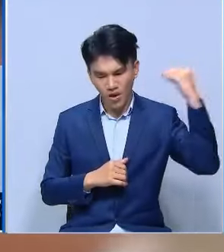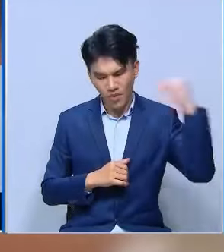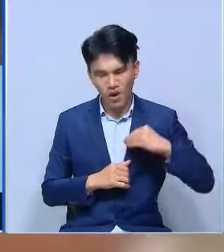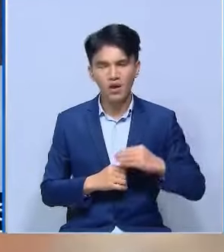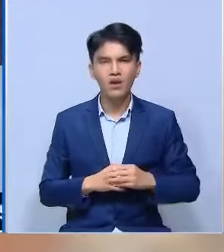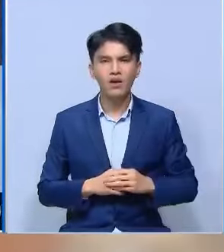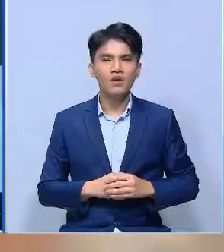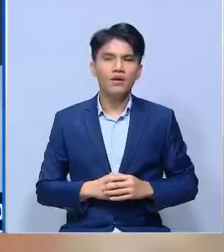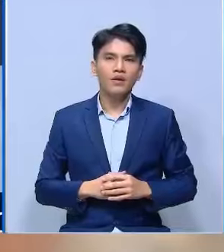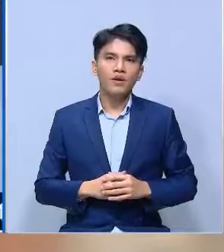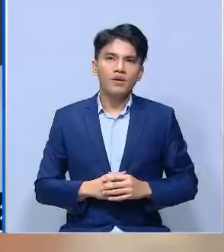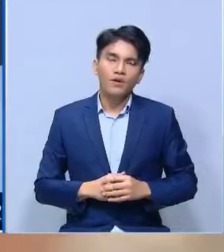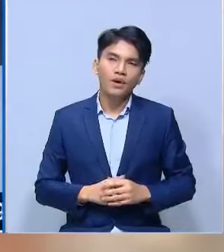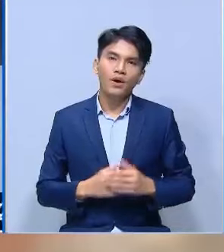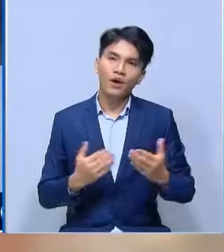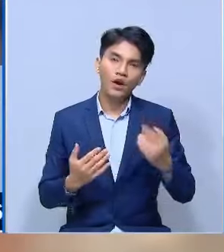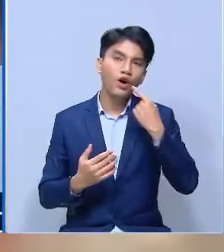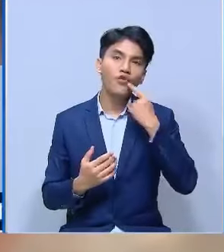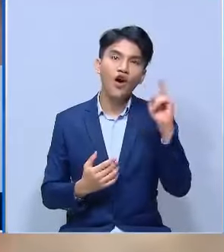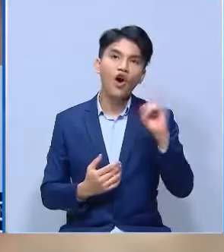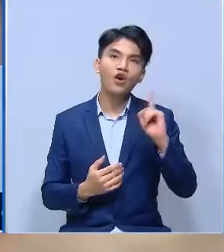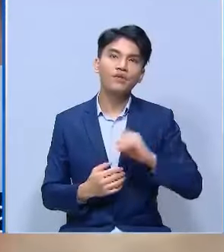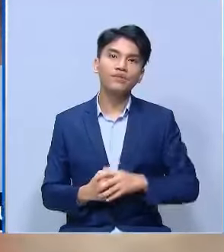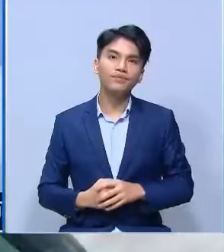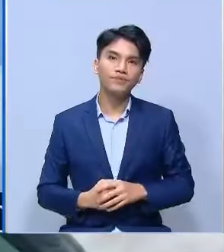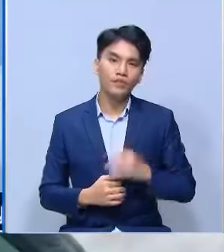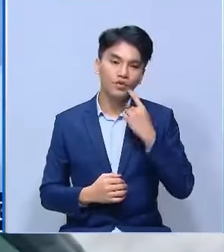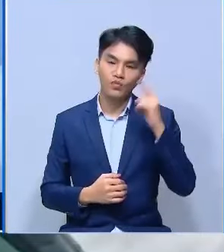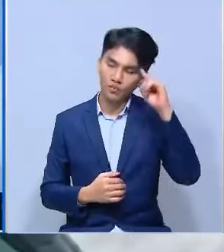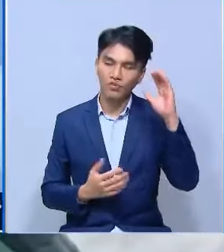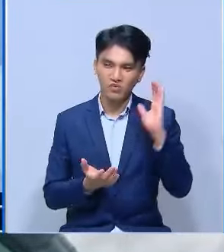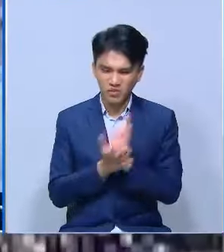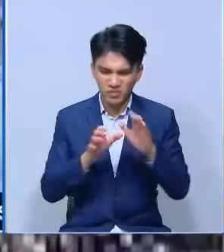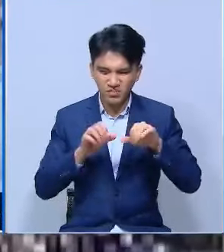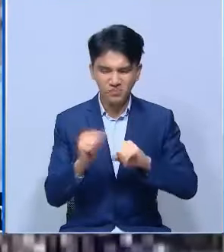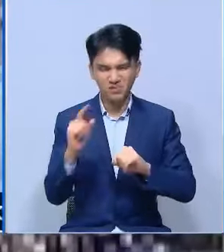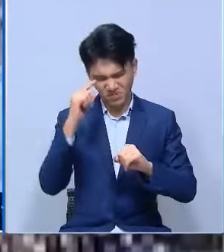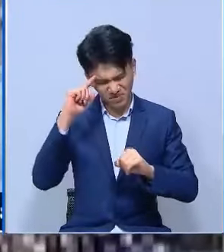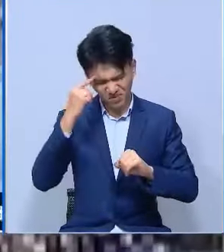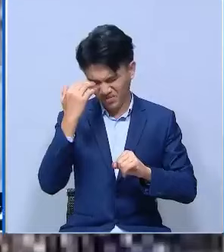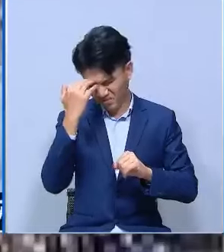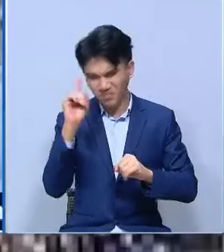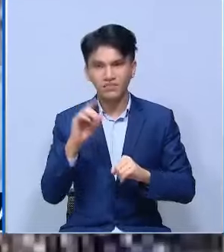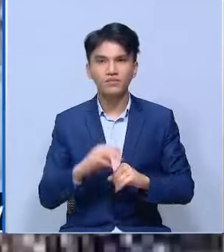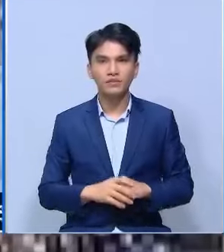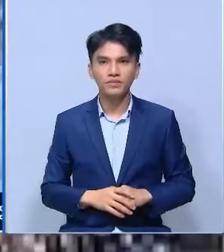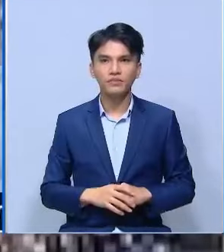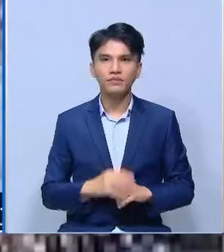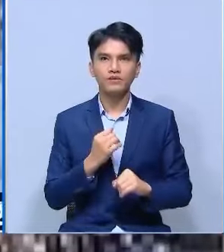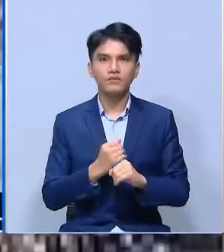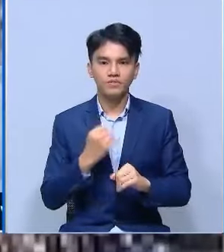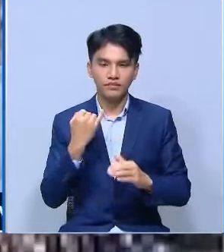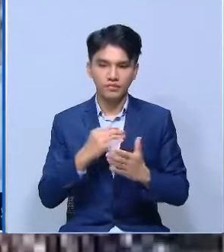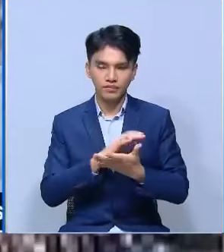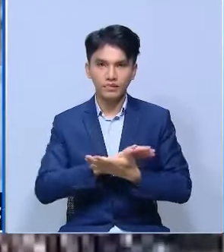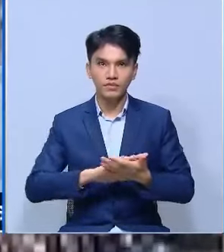ก่อนเขาว่าอย่างนั้นแหละ ทีนี้เขาก็มาร้องบอกว่าจะแจ้งความก็ไม่รู้จะจับยังไงเพราะว่าพอก่อเหตุเสร็จวิ่งหนีเข้า